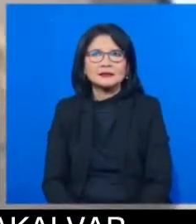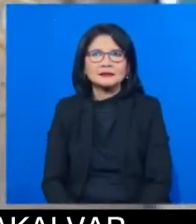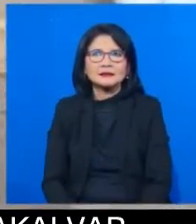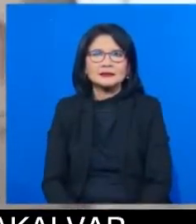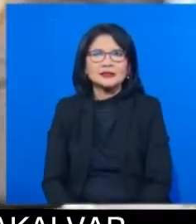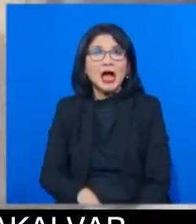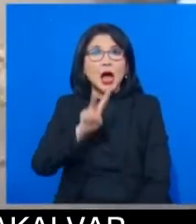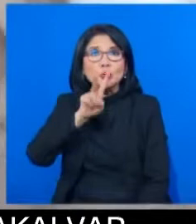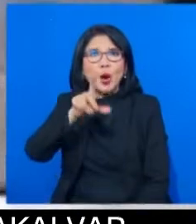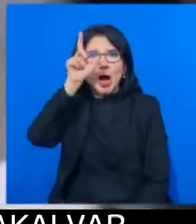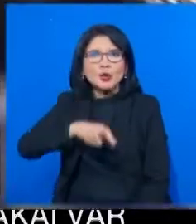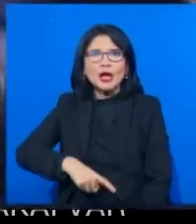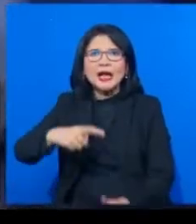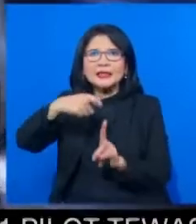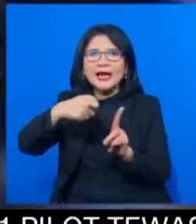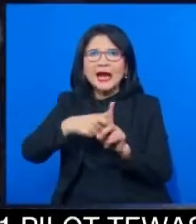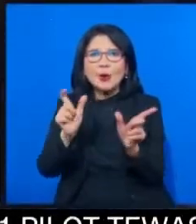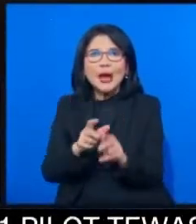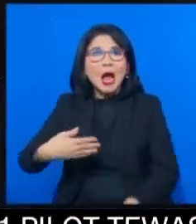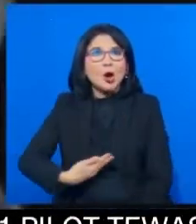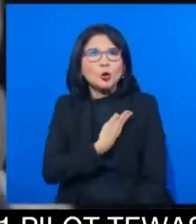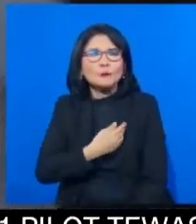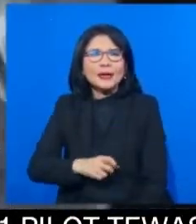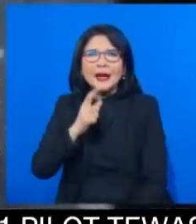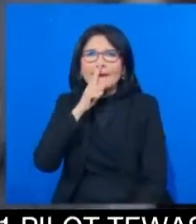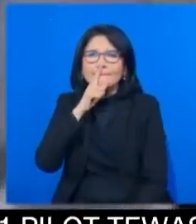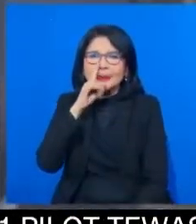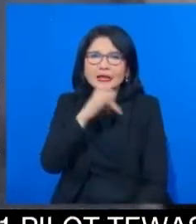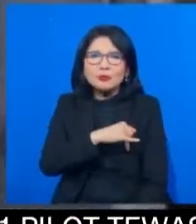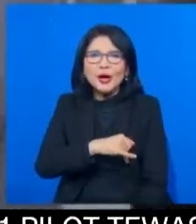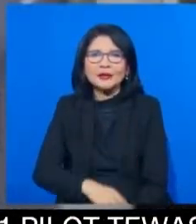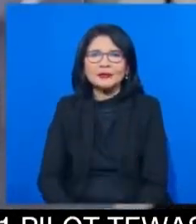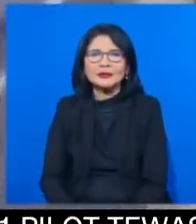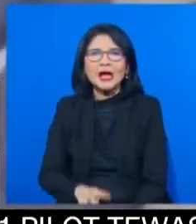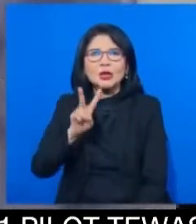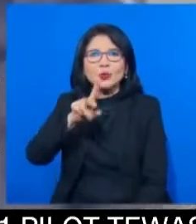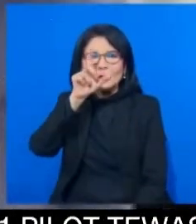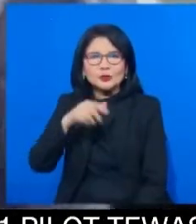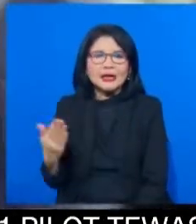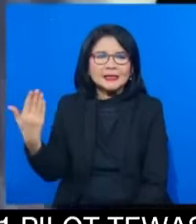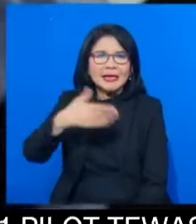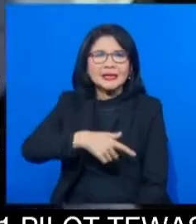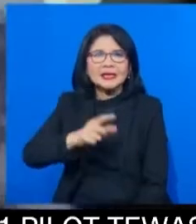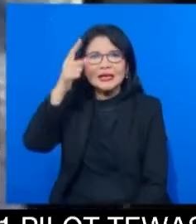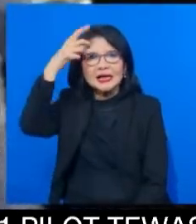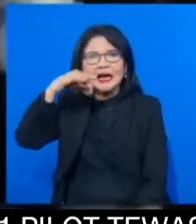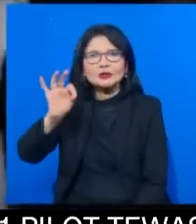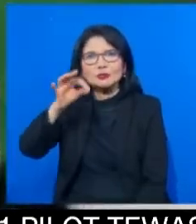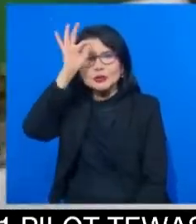Sementara itu, dua orang tenaga kerja wanita korban penipuan Wawan bernama Hana dan Aslam mendatangi Mapolres Cianjur, Jawa